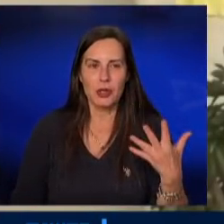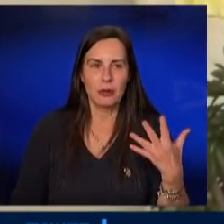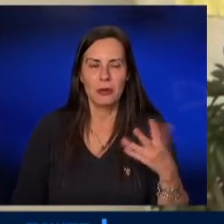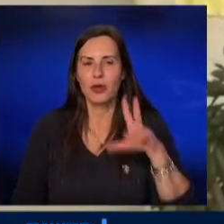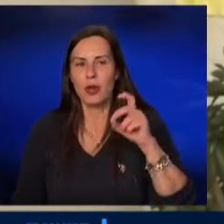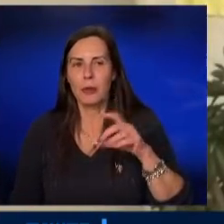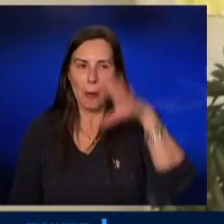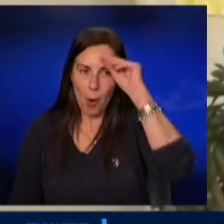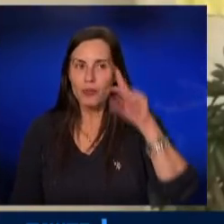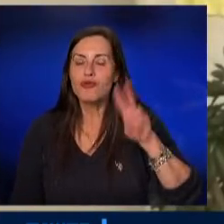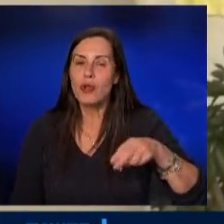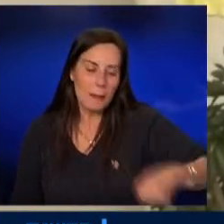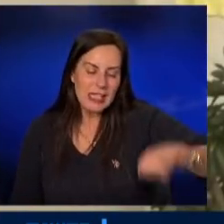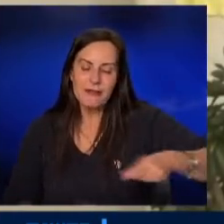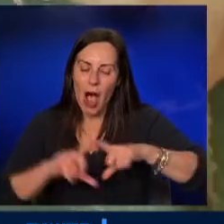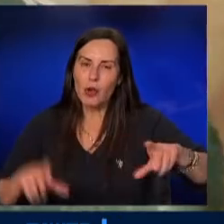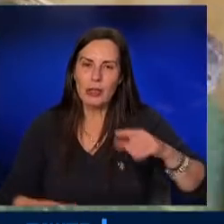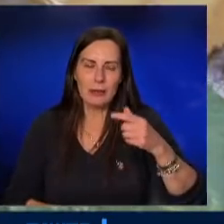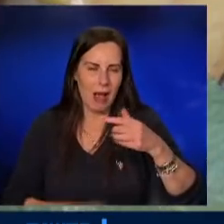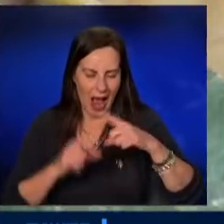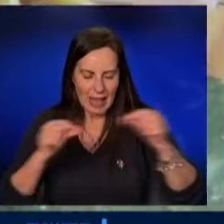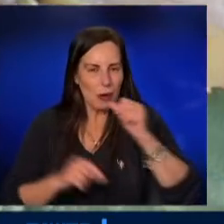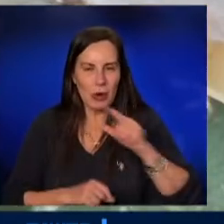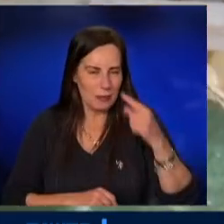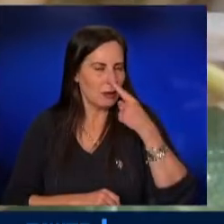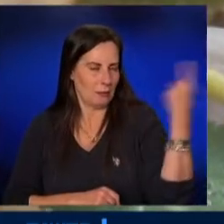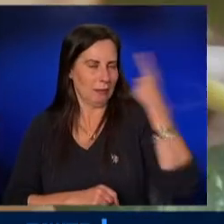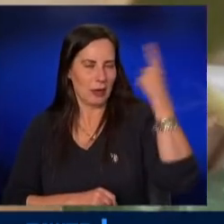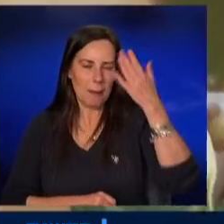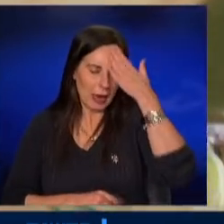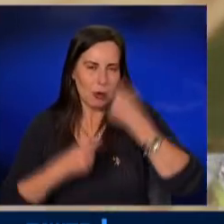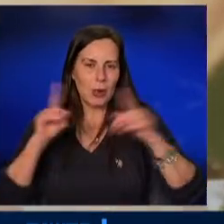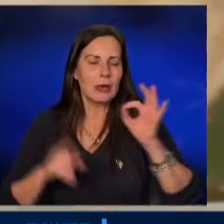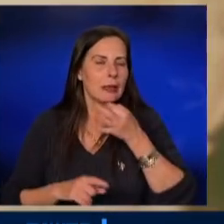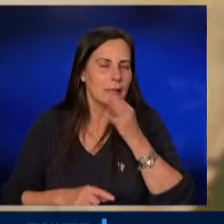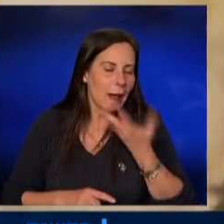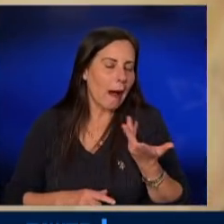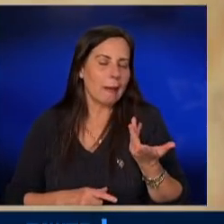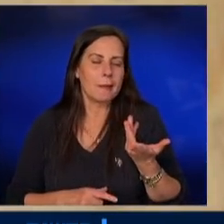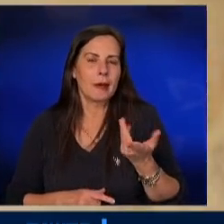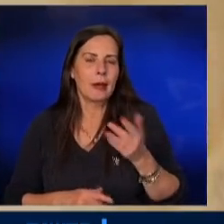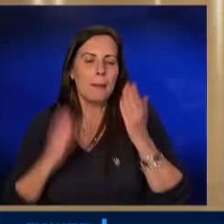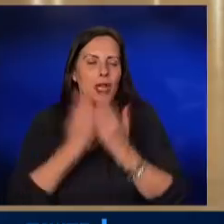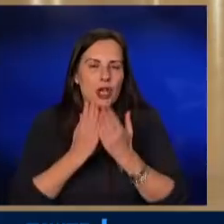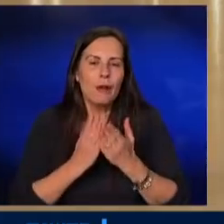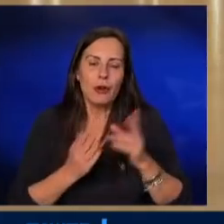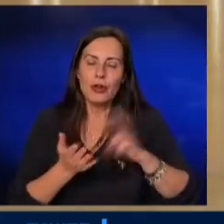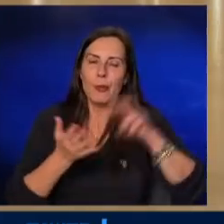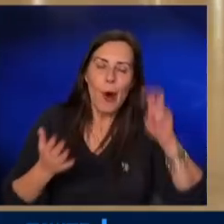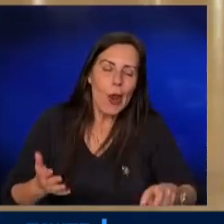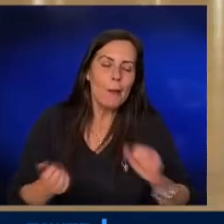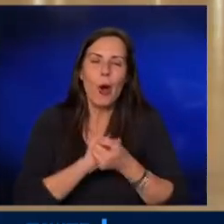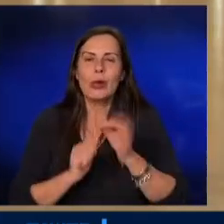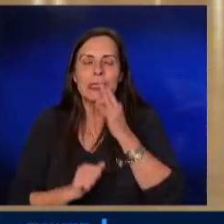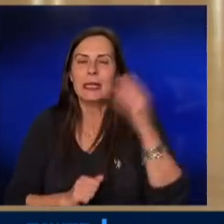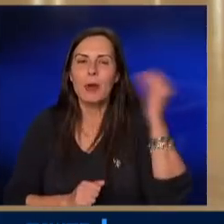30, בחורים, שיש להם מזוודות של גת. הם מכירים כל מיני נערי שוליים, או נערים בישיבות שעומדים ליפול, או שנערים